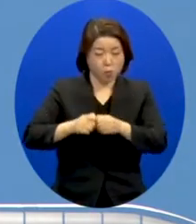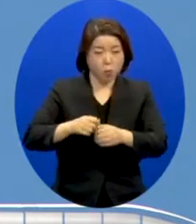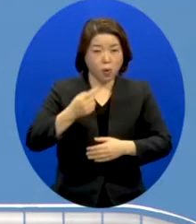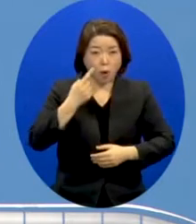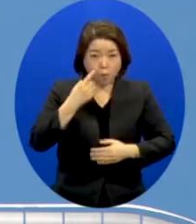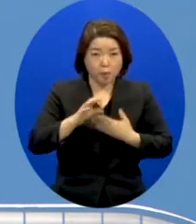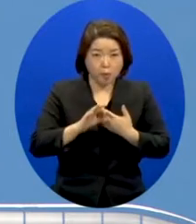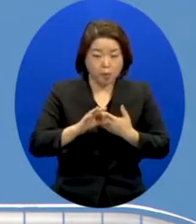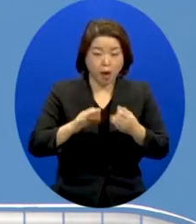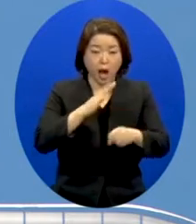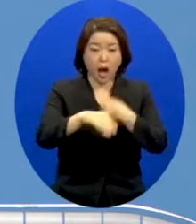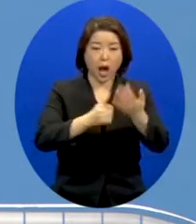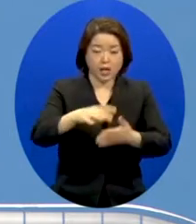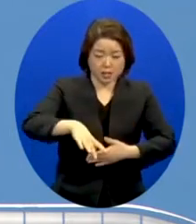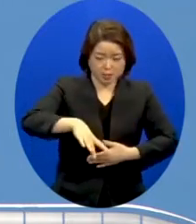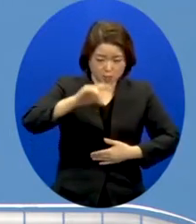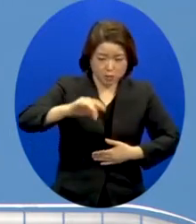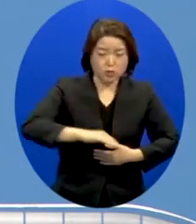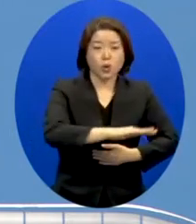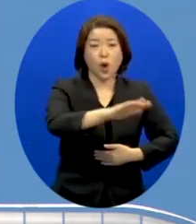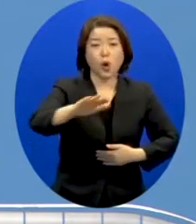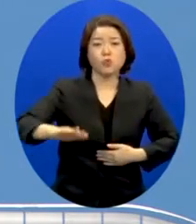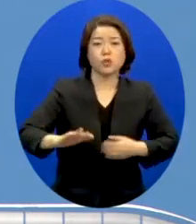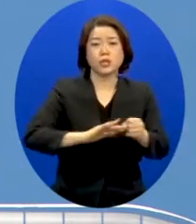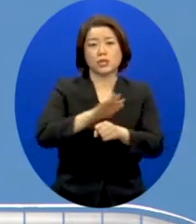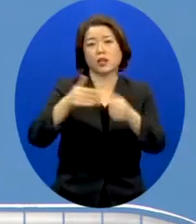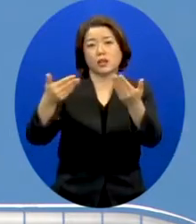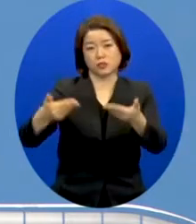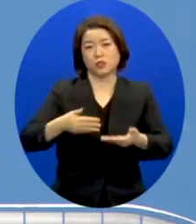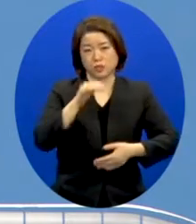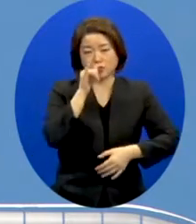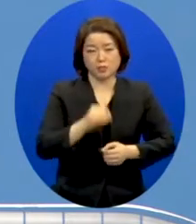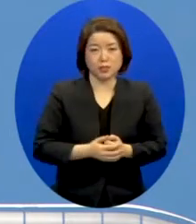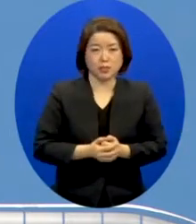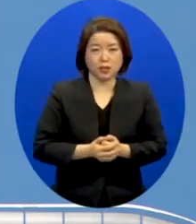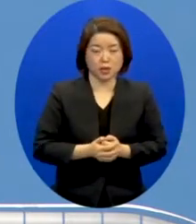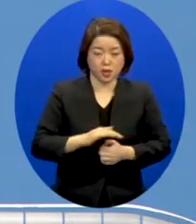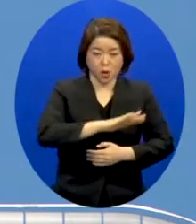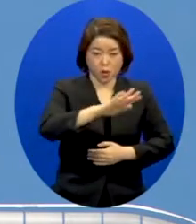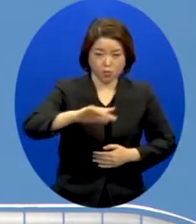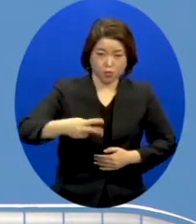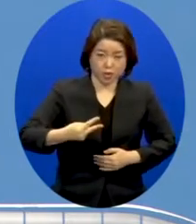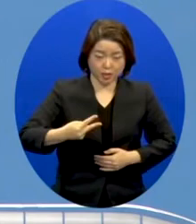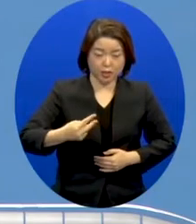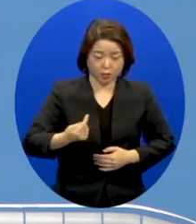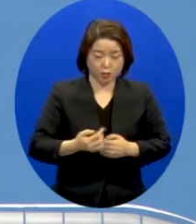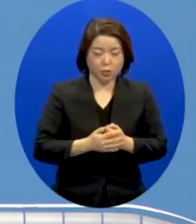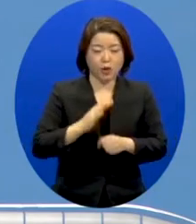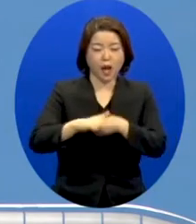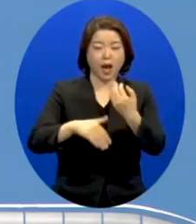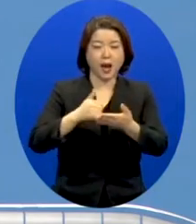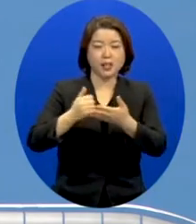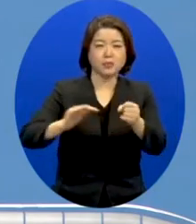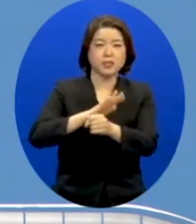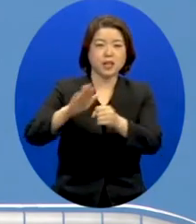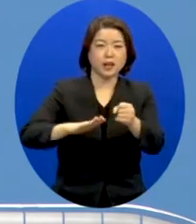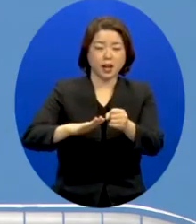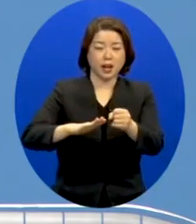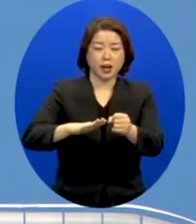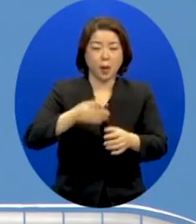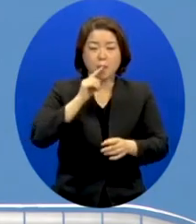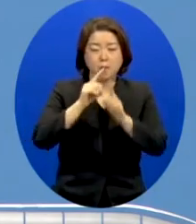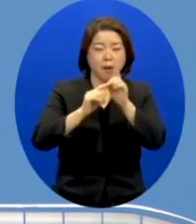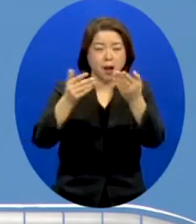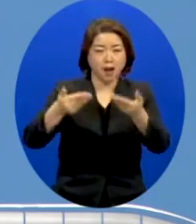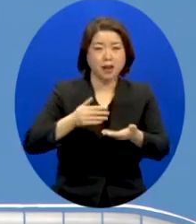하나님이 먼저 우리를 사랑하셨습니다 그리고 우리에게도 하나님을 사랑하라 고 말씀하시는 건 이유는